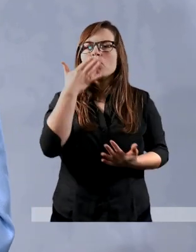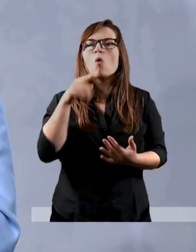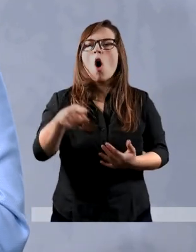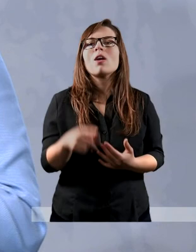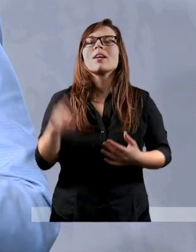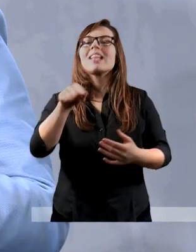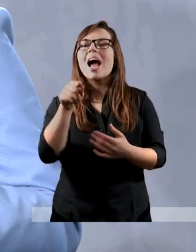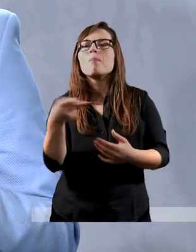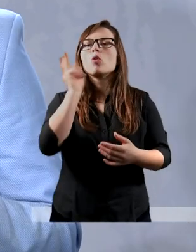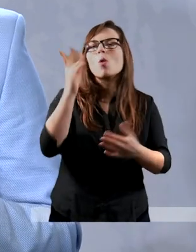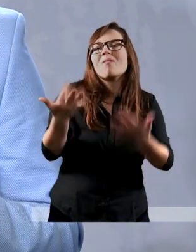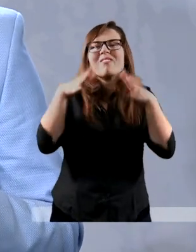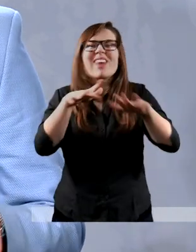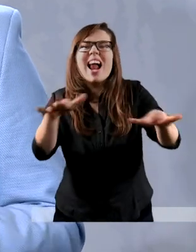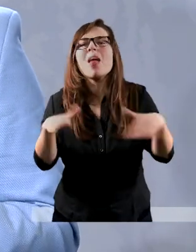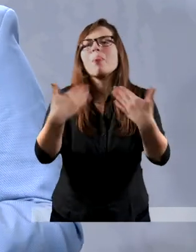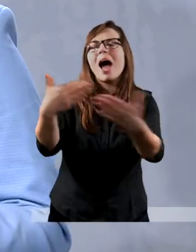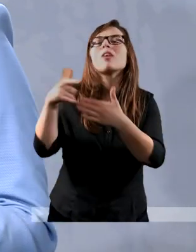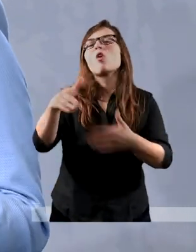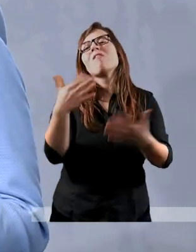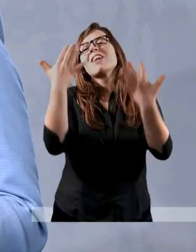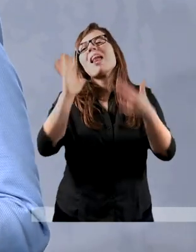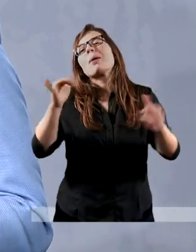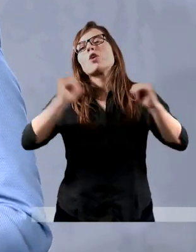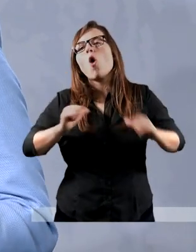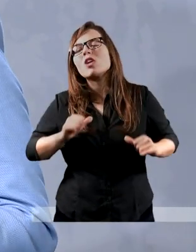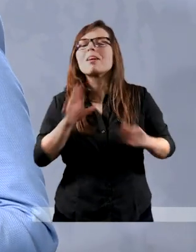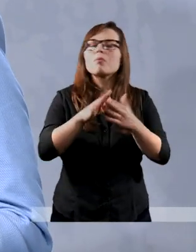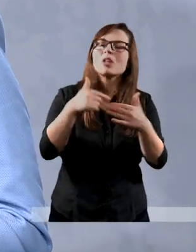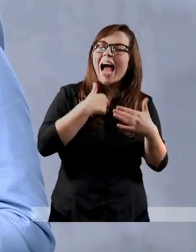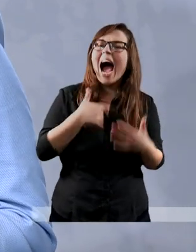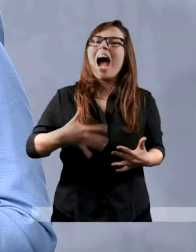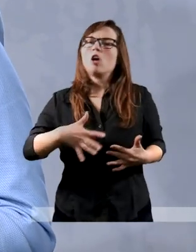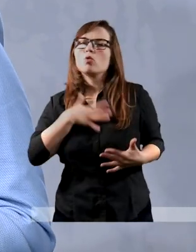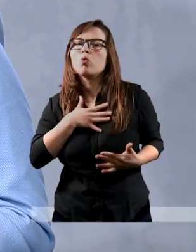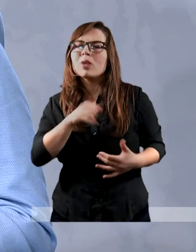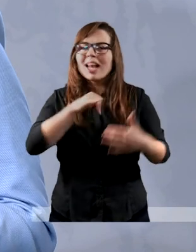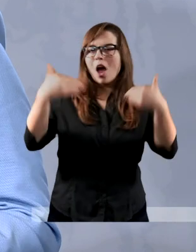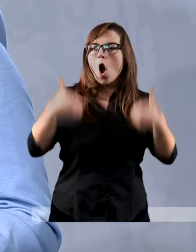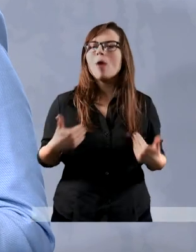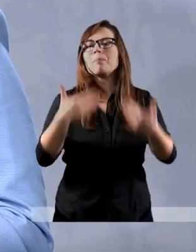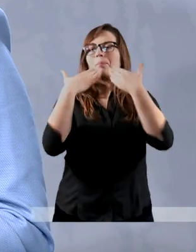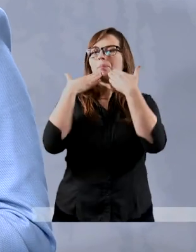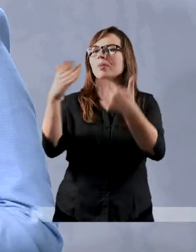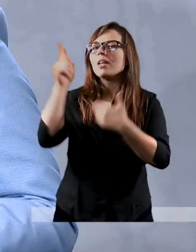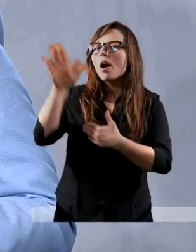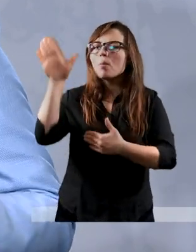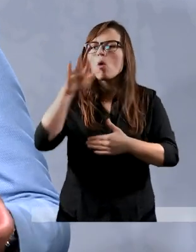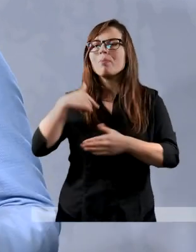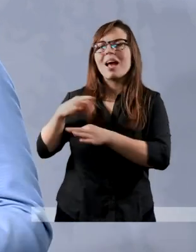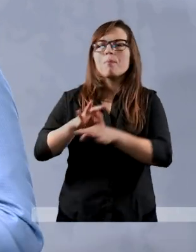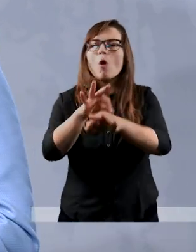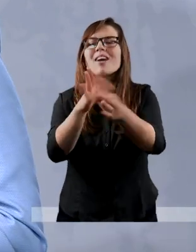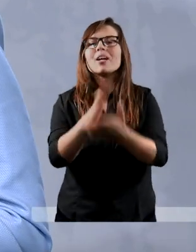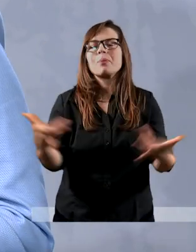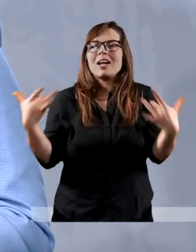że temu, komu wiele dano, od niego wiele się będzie oczekiwać. Ja przynajmniej czuję taką potrzebę, że dzięki Bogu, Bóg prowadzi mnie